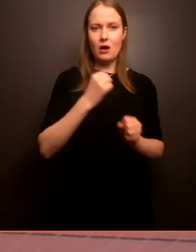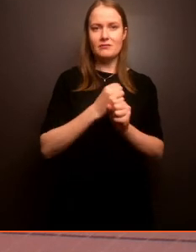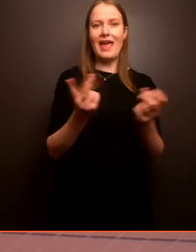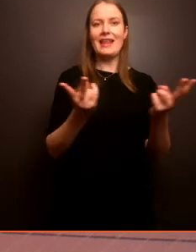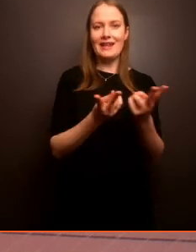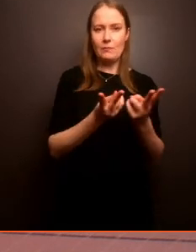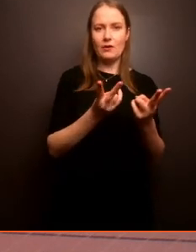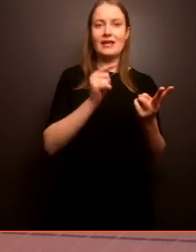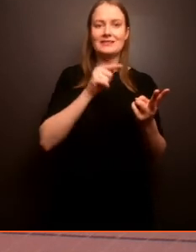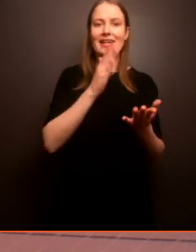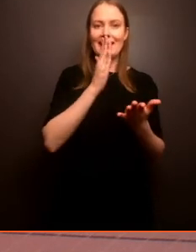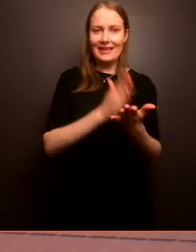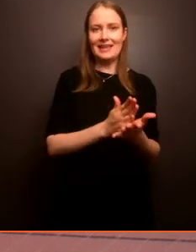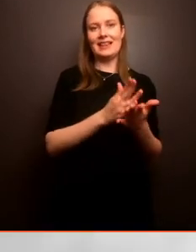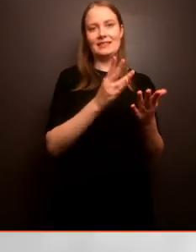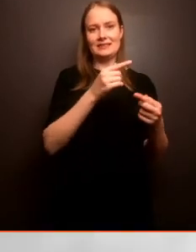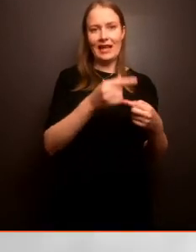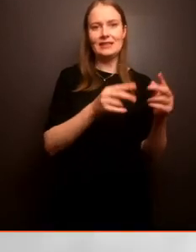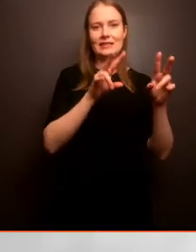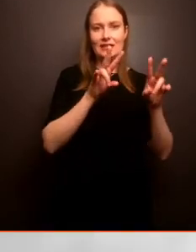see, millest ma kindlasti kinni pean, Anu?